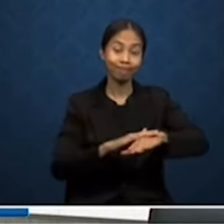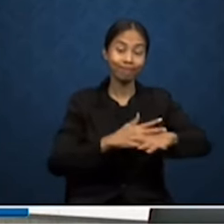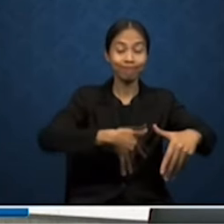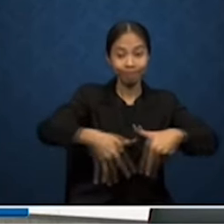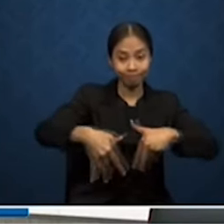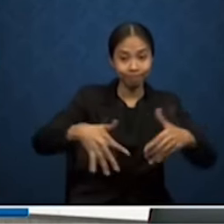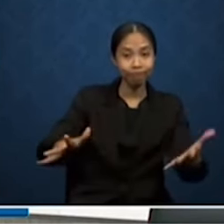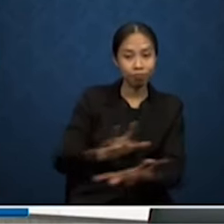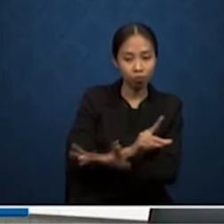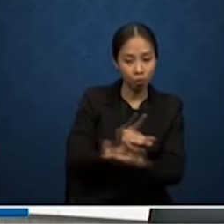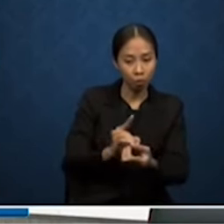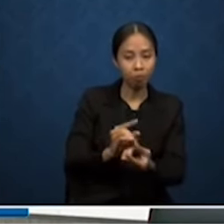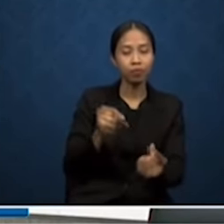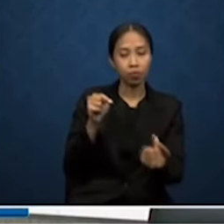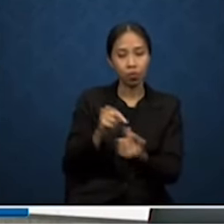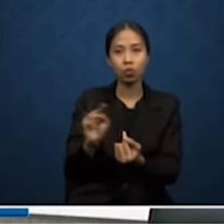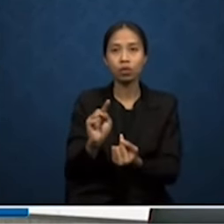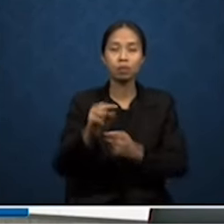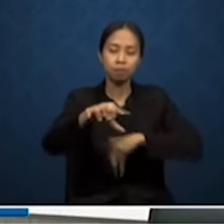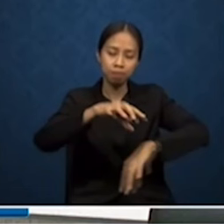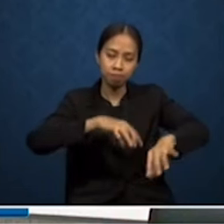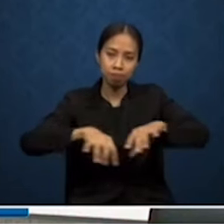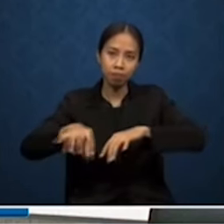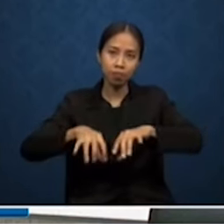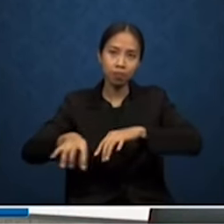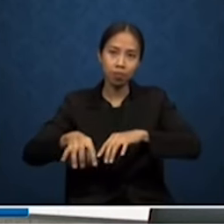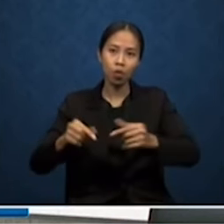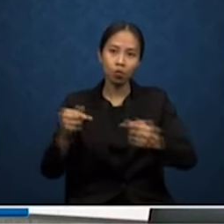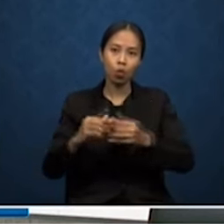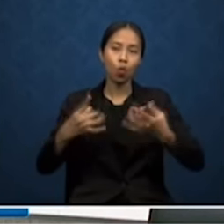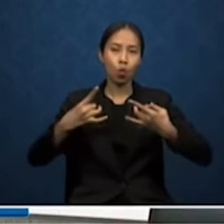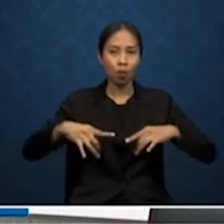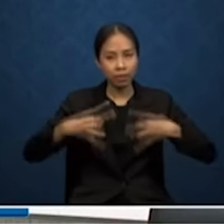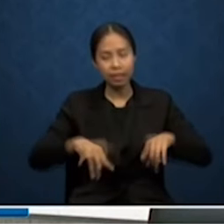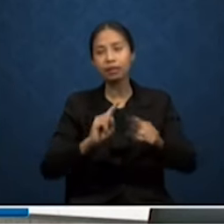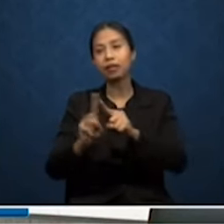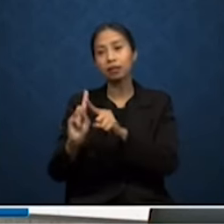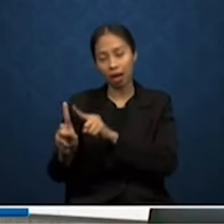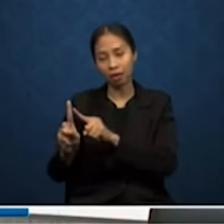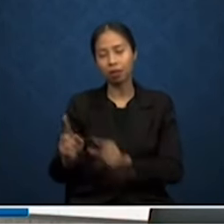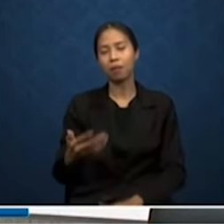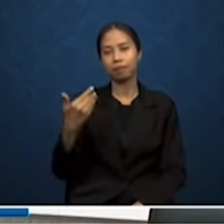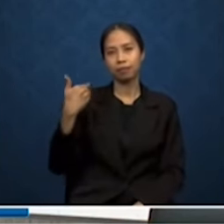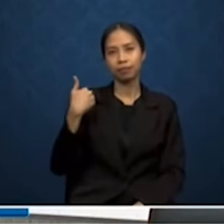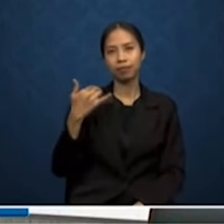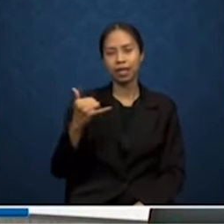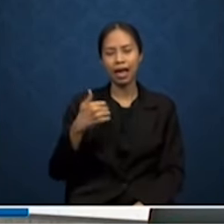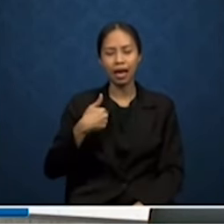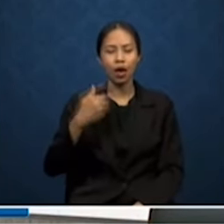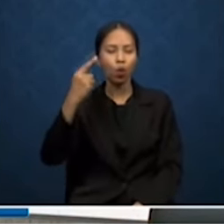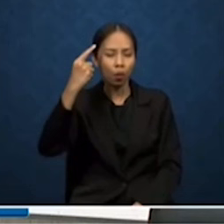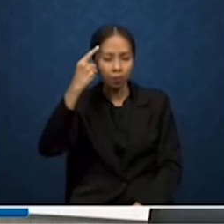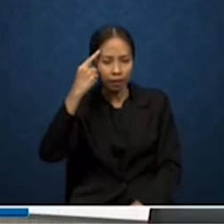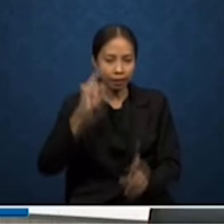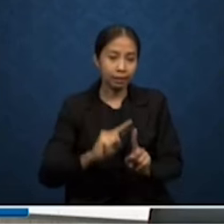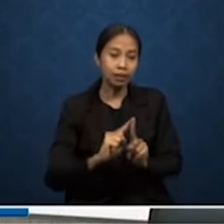รับมือนะบริหารจัดการความเสี่ยงซึ่งอาจจะนำไปสู่ความเห็นต่างหรือขัด